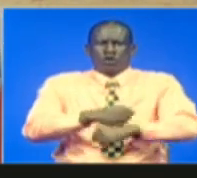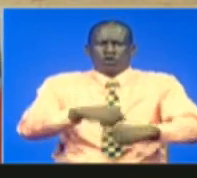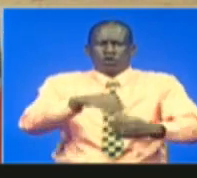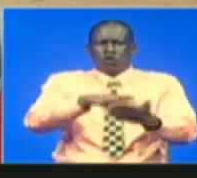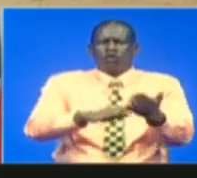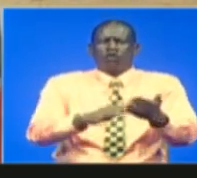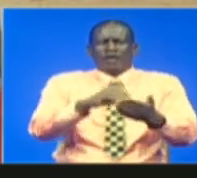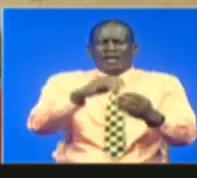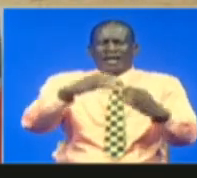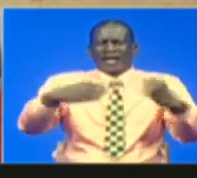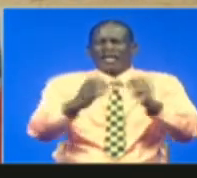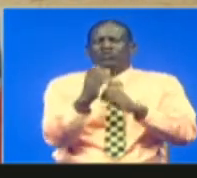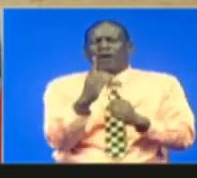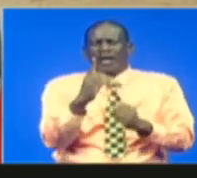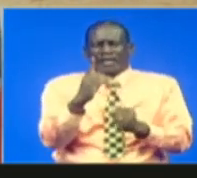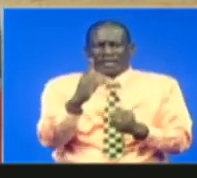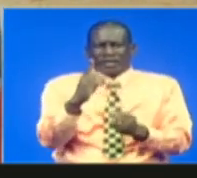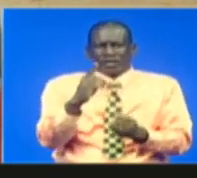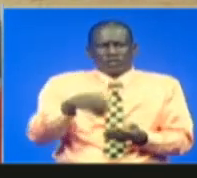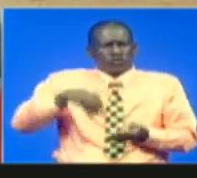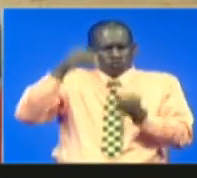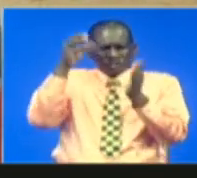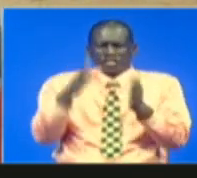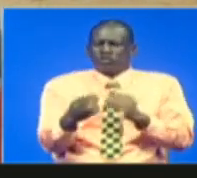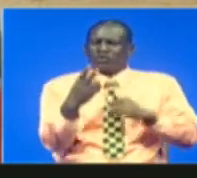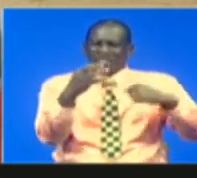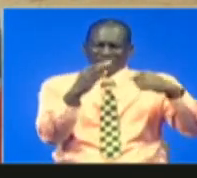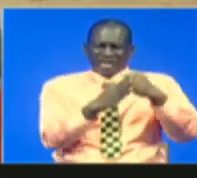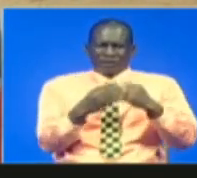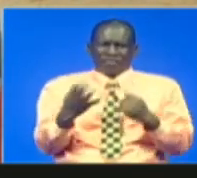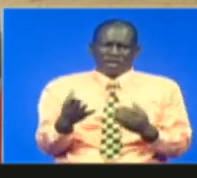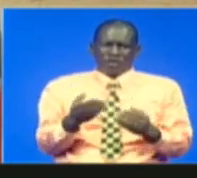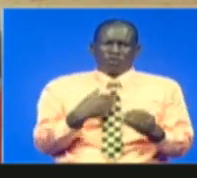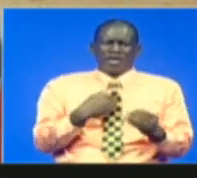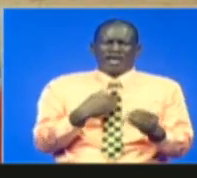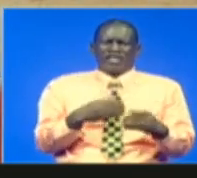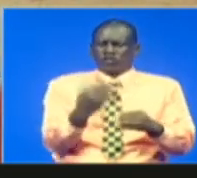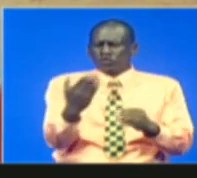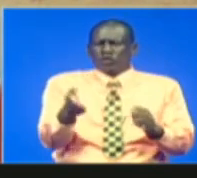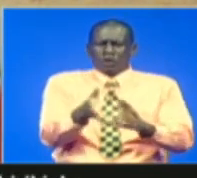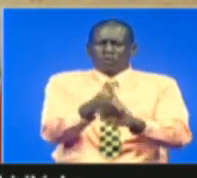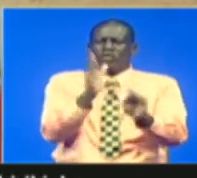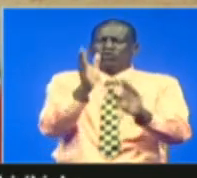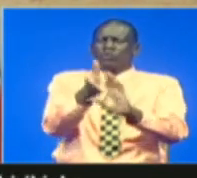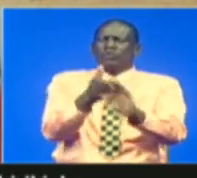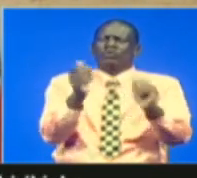28. Wale wameingia standard 1. Tulikuwa na drop out about 16.